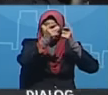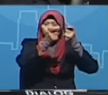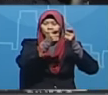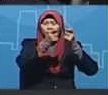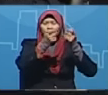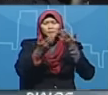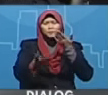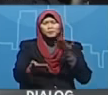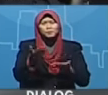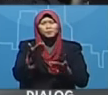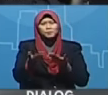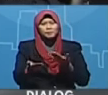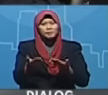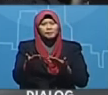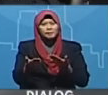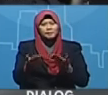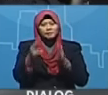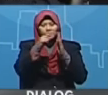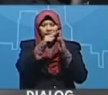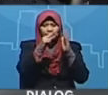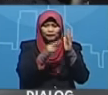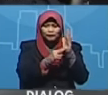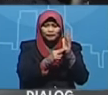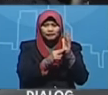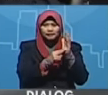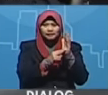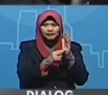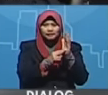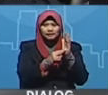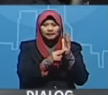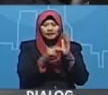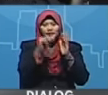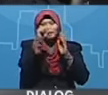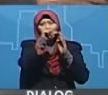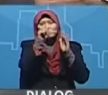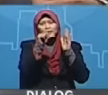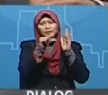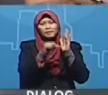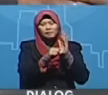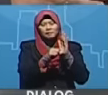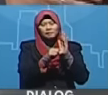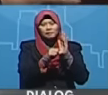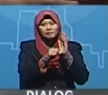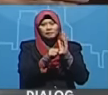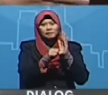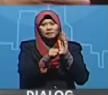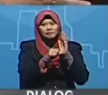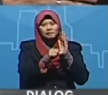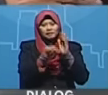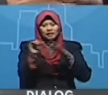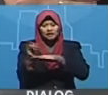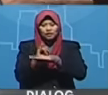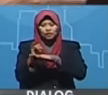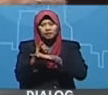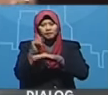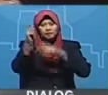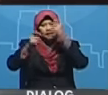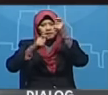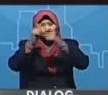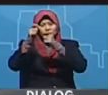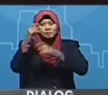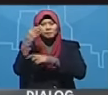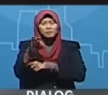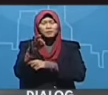mungkin juga kerana undang-undang, peraturan, akta, kalau kita ambil di bawah Akta Industri Pelancongan 1992 itu